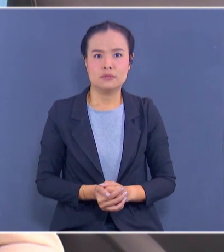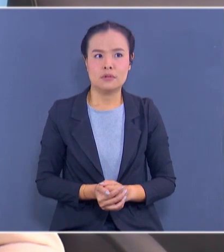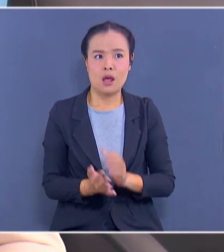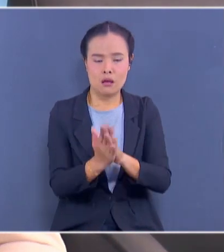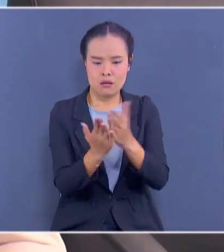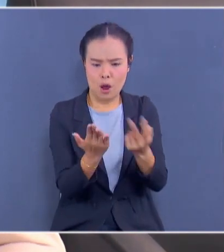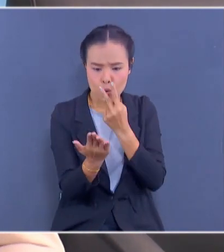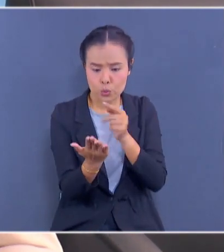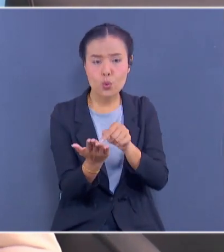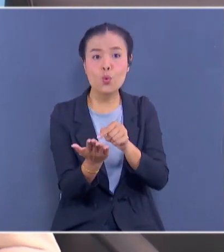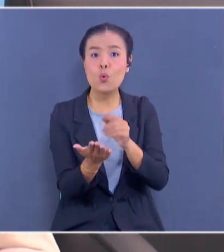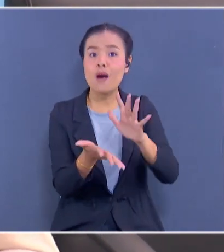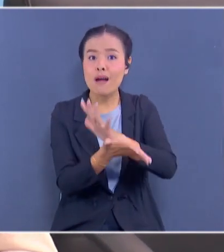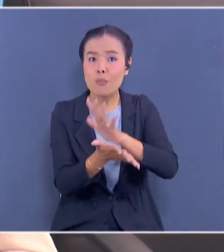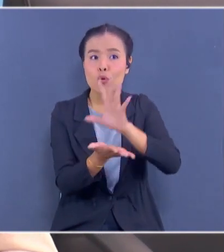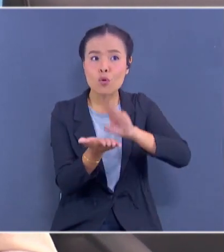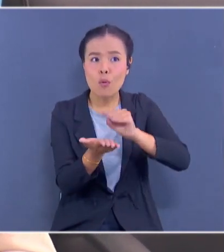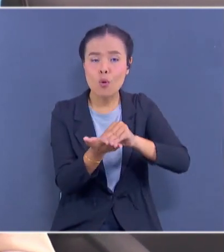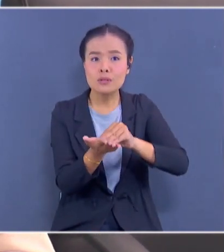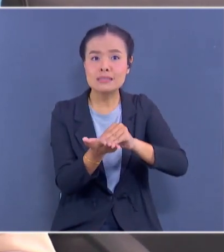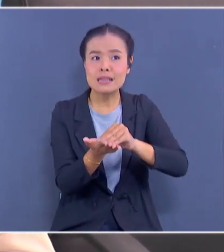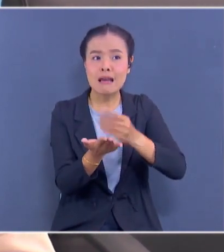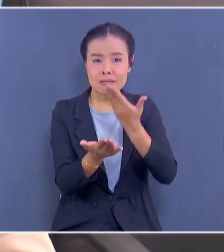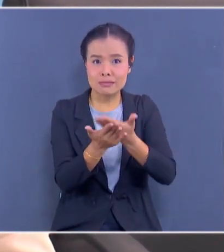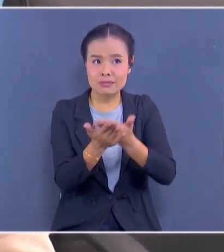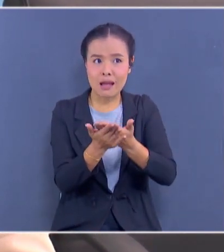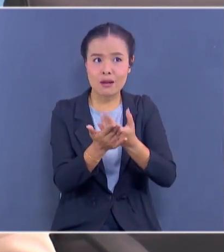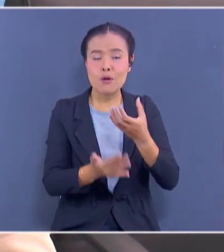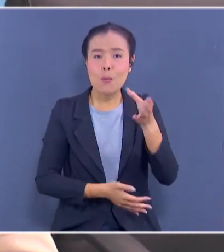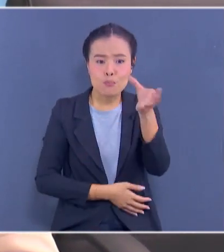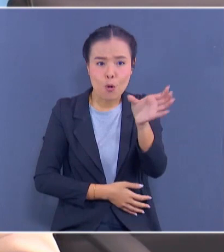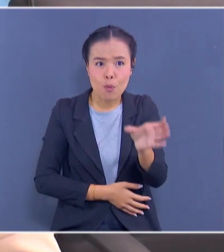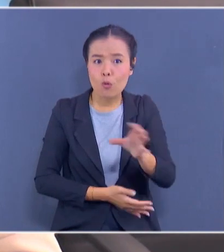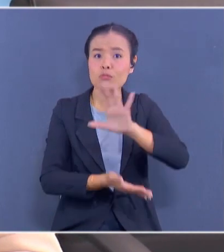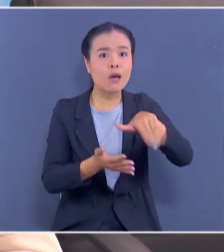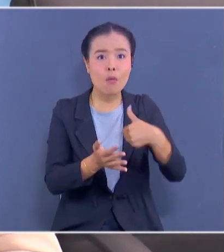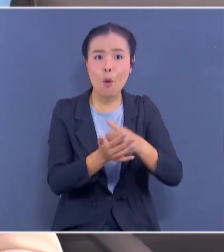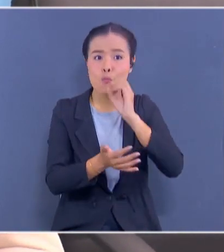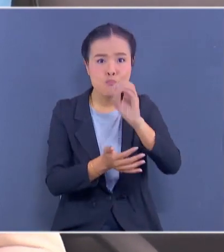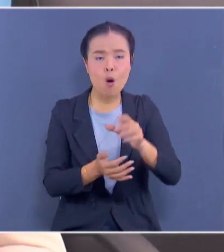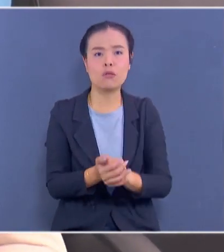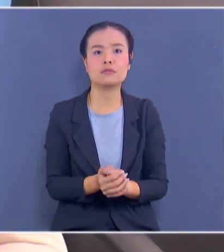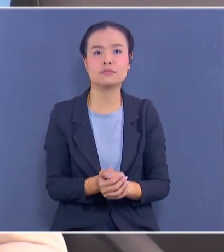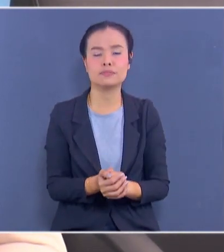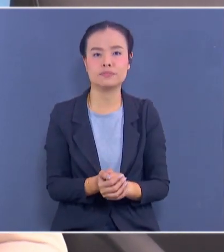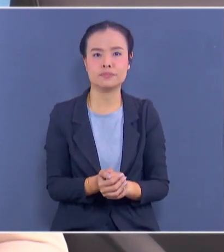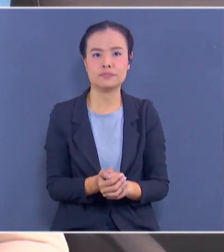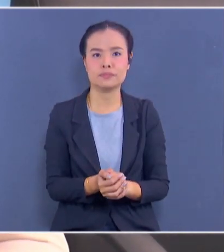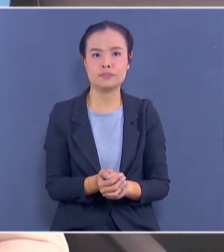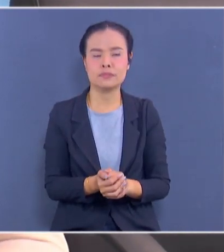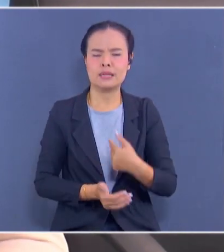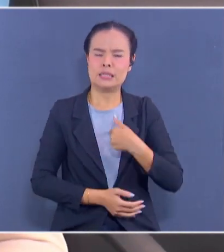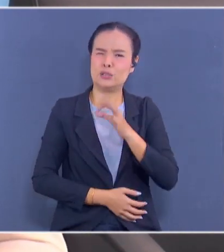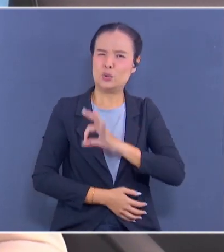ไปเปิดดูเอกสารของเราซึ่งทั้งหมดเป็นความจริงทั้งหมดราคาทุกอย่างที่เขามาลงเนี่ยเป็นราคาตามที่เขาแจ้งอยู่ในเพจทั้งหมดซึ่งเ